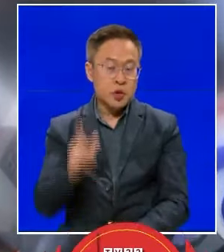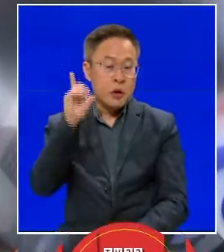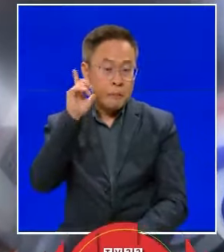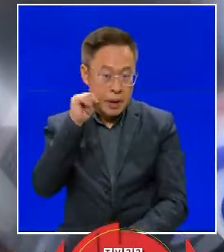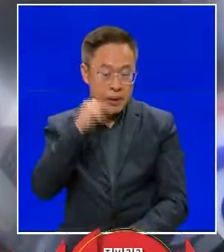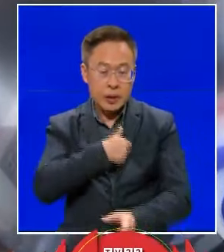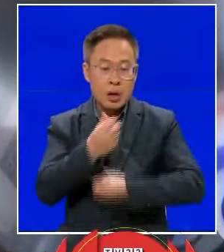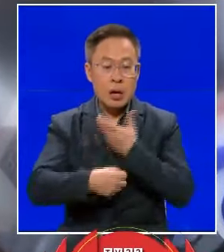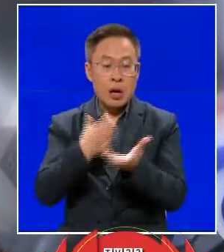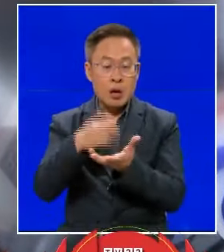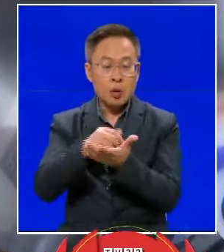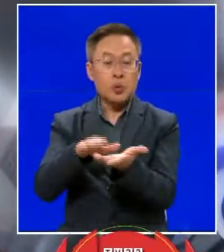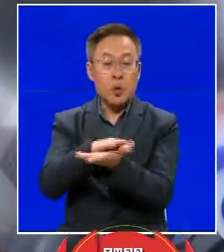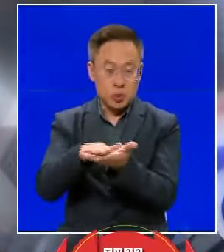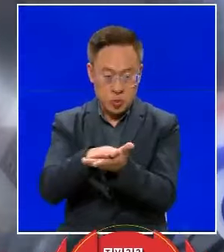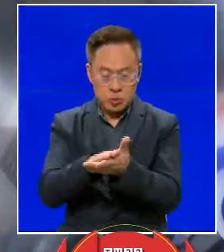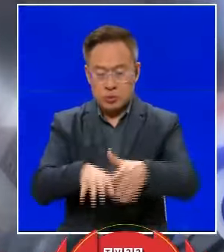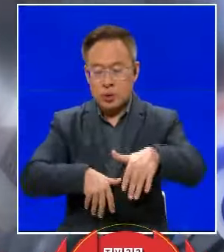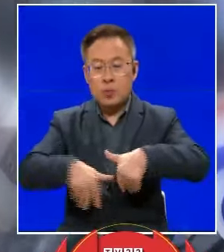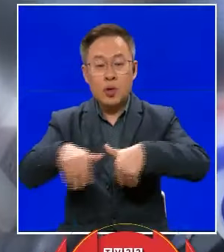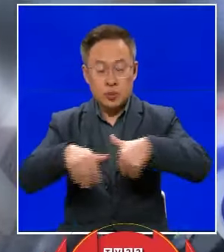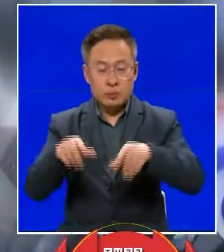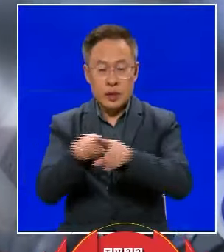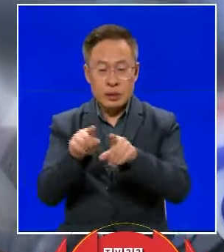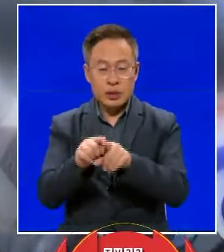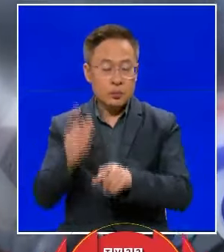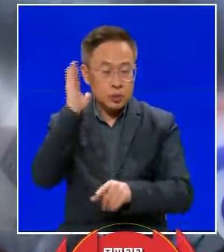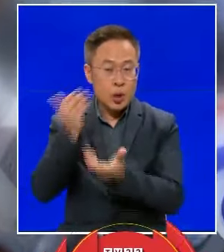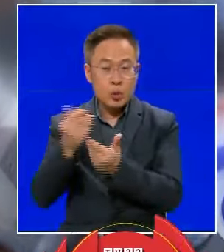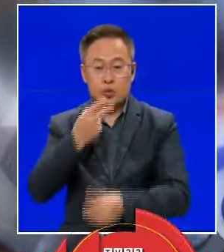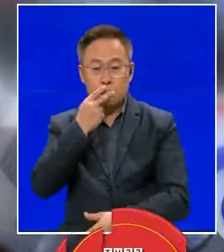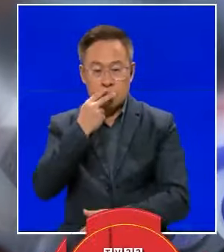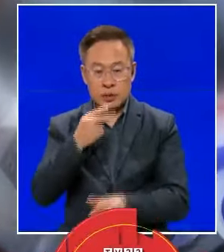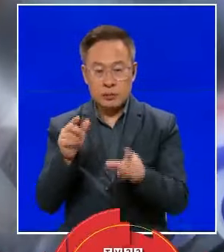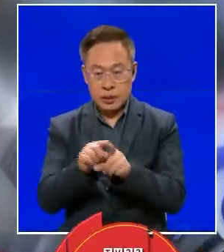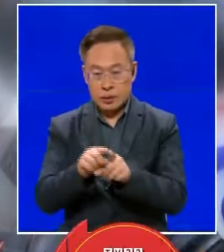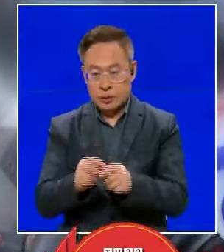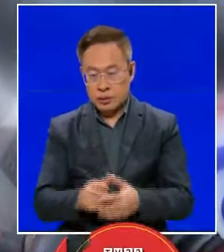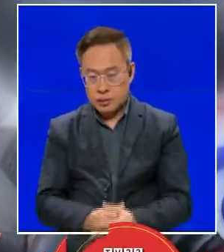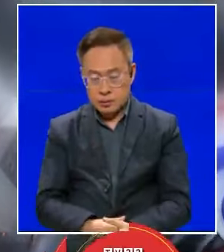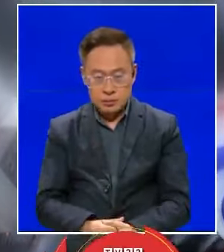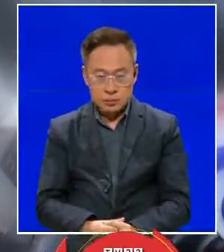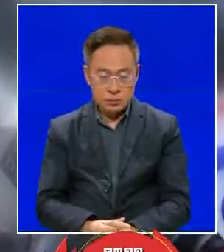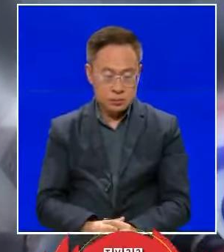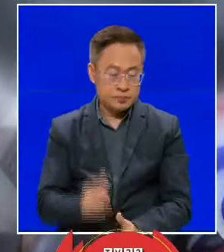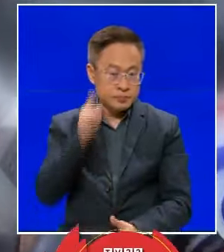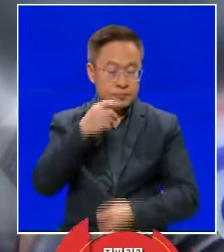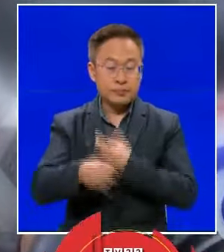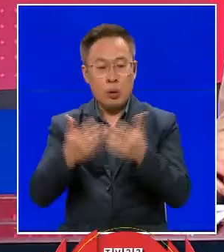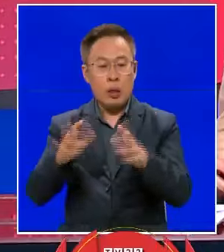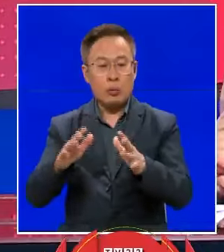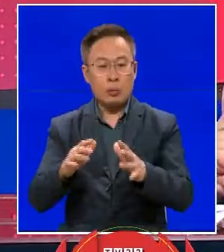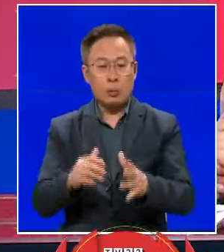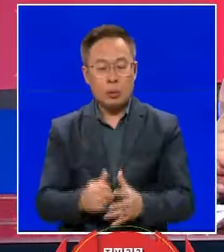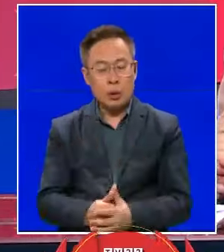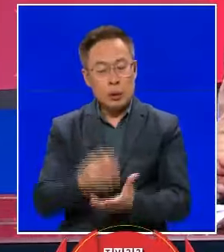ที่ลูกชายสูบบุหรี่ในโรงพยาบาลนะครับแล้วก็เปิดเผยว่าคุณหมอยังไม่ได้ติดต่อเข้ามาขอโทษครับเพราะเขาบอกแล้วว่า